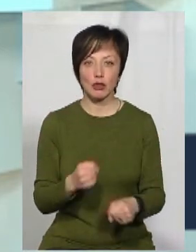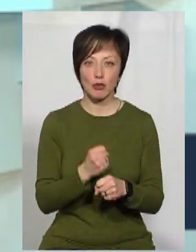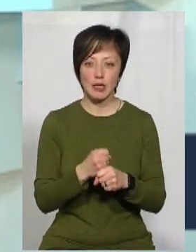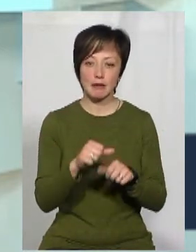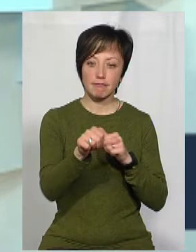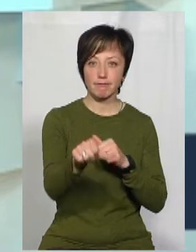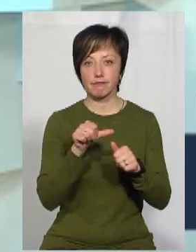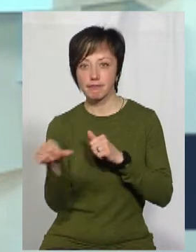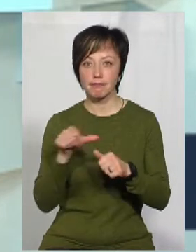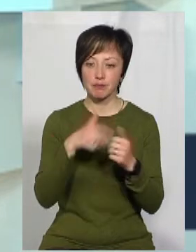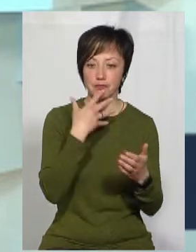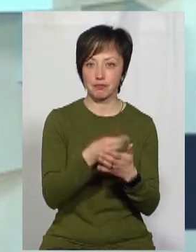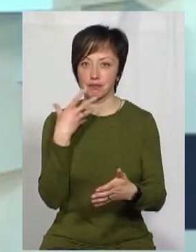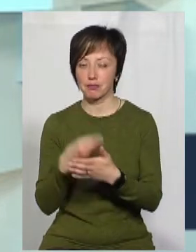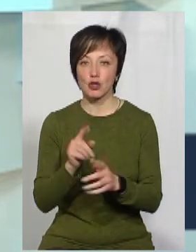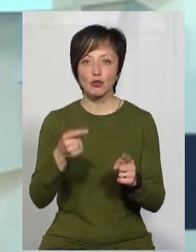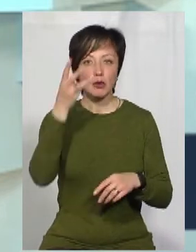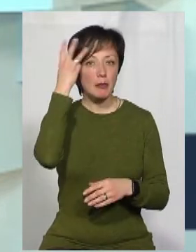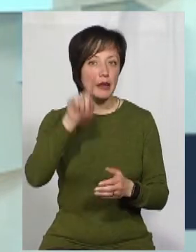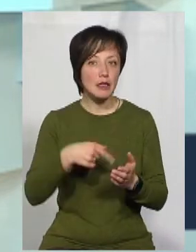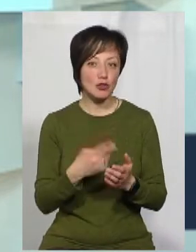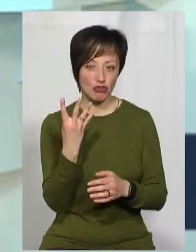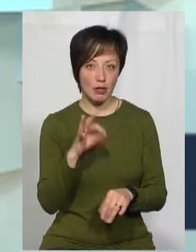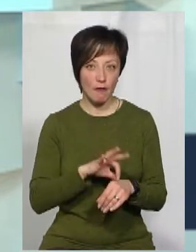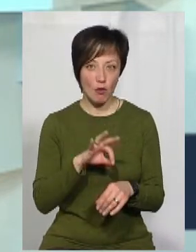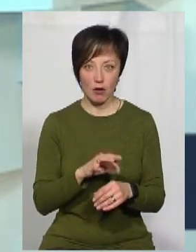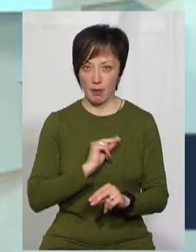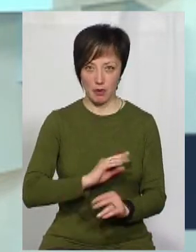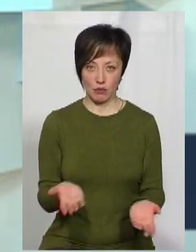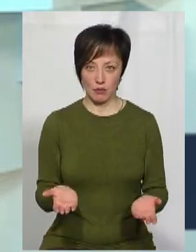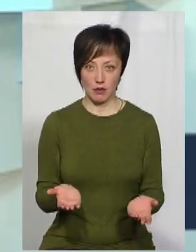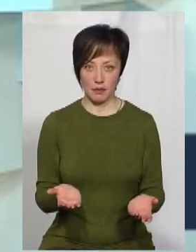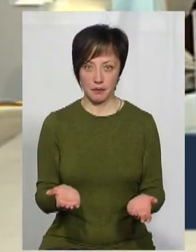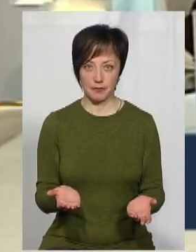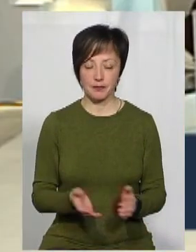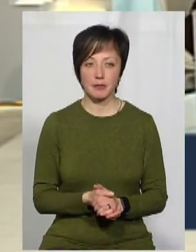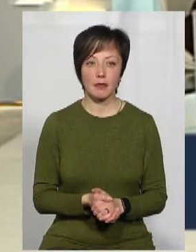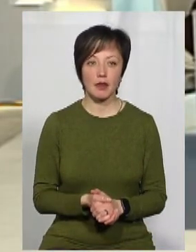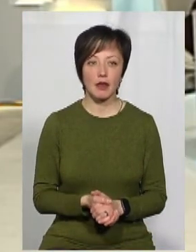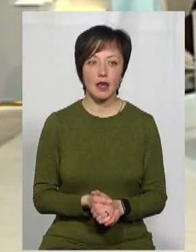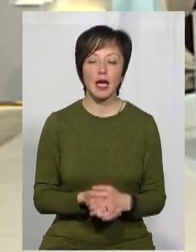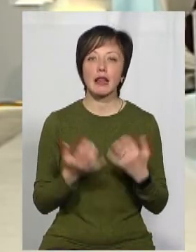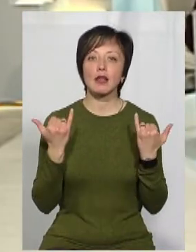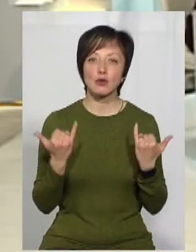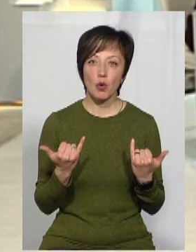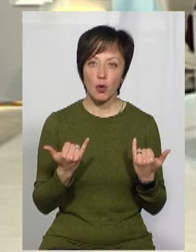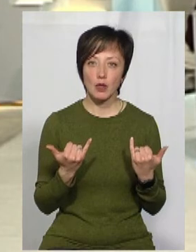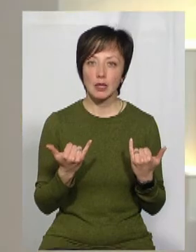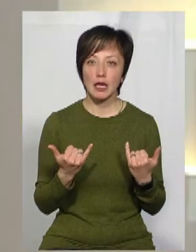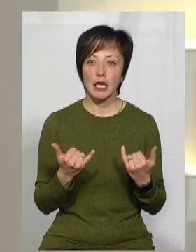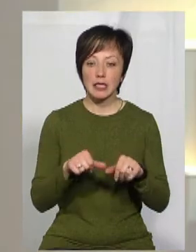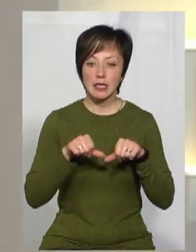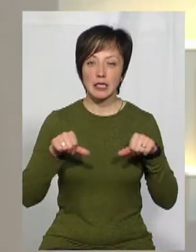робити диференційовано. От чому в Хмельницькому, маючи 4 хворих, не працювати? І от оскільки на сьогодні засідання